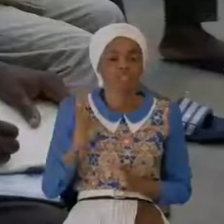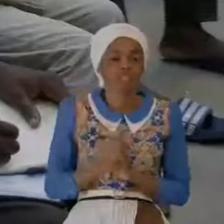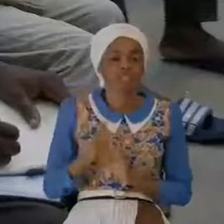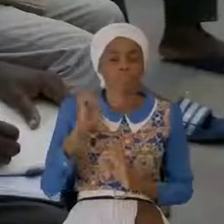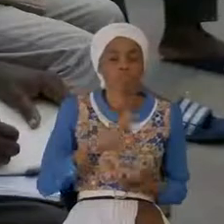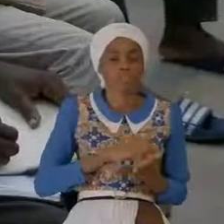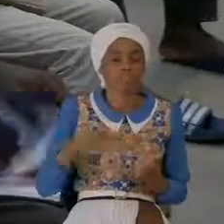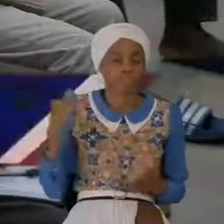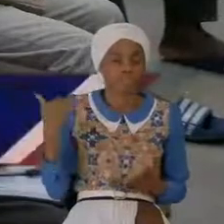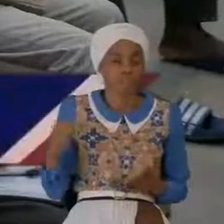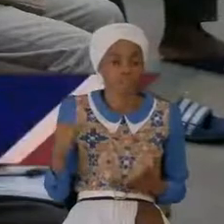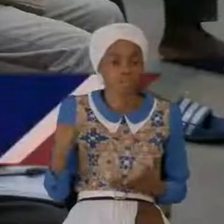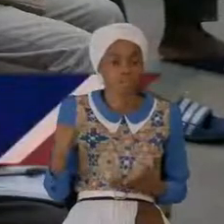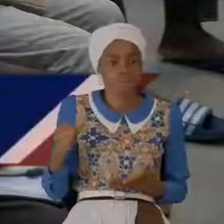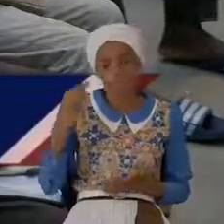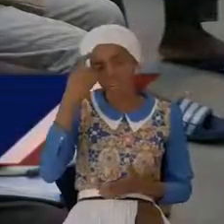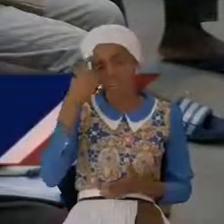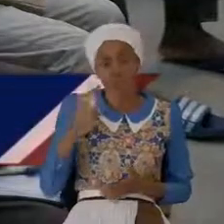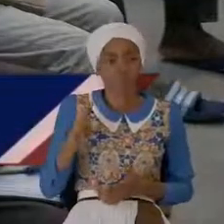verset 10.